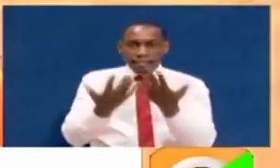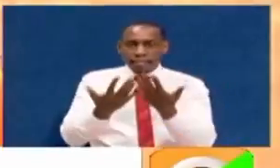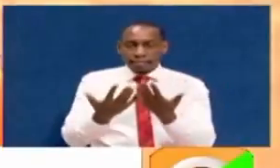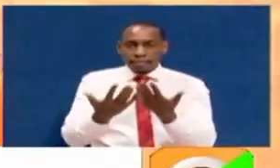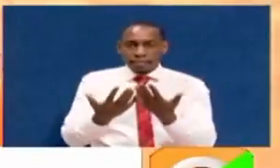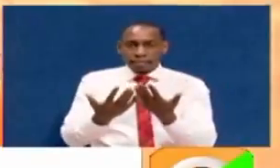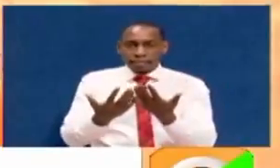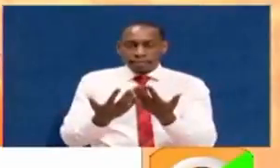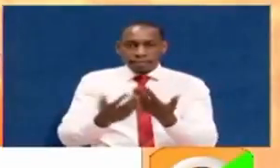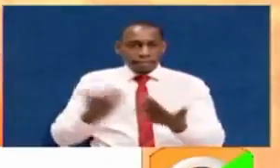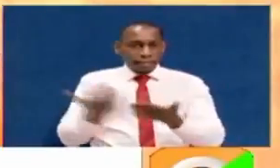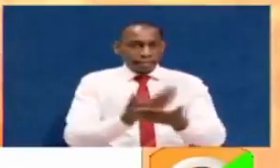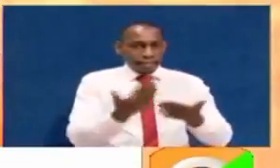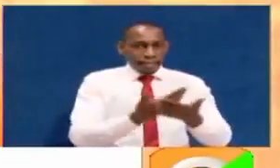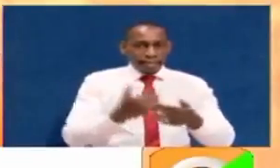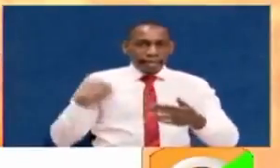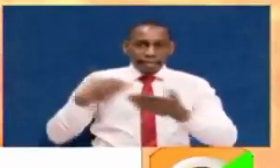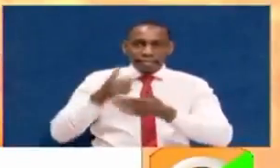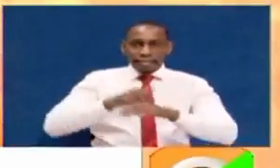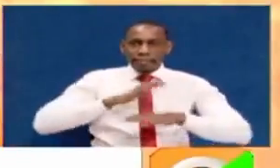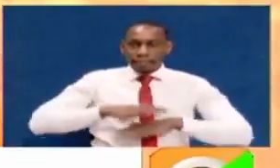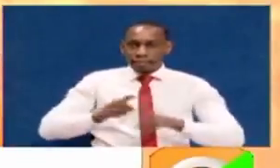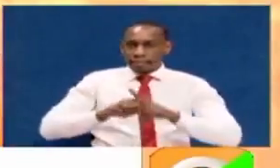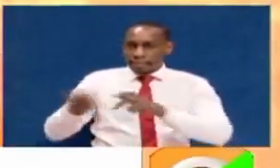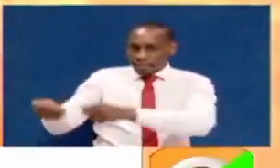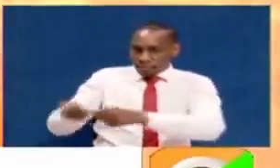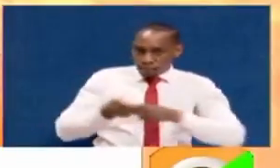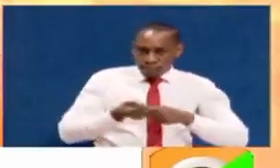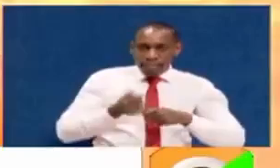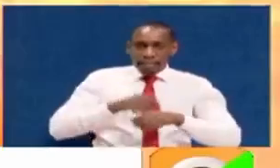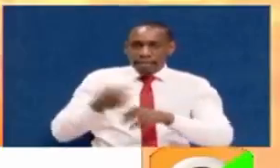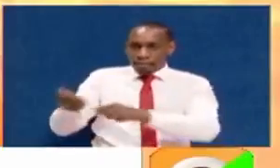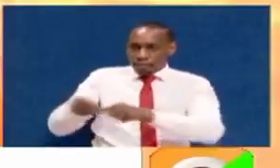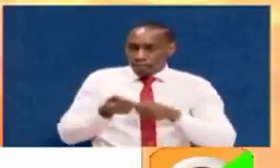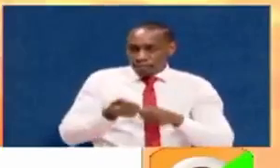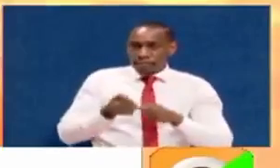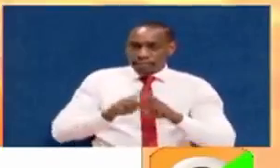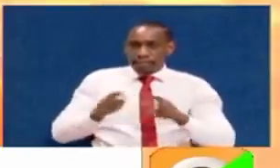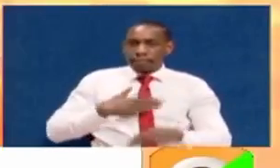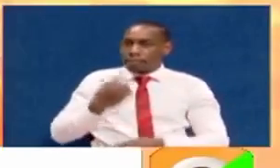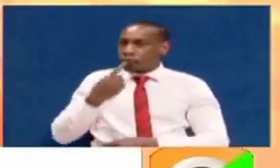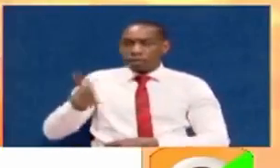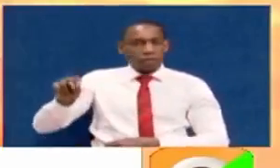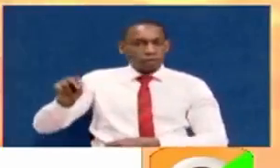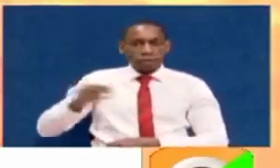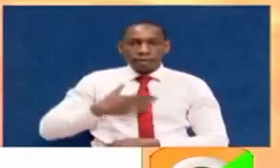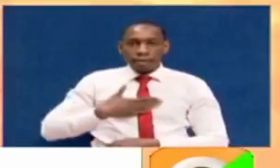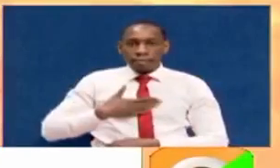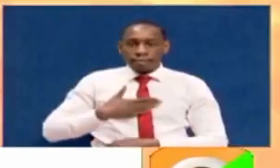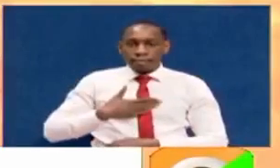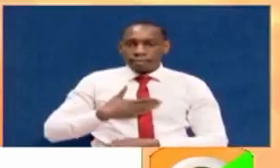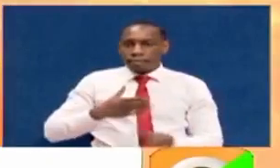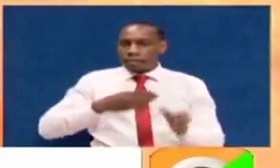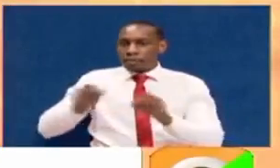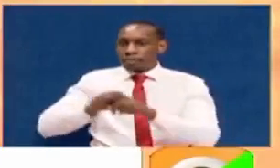ito hadi itoshe. Sasa ndio sasa walianza kunivuta. Sasa walipoanza kunivuta, sasa mimi nikamwambia hapana, mimi si ndi side za